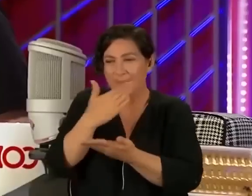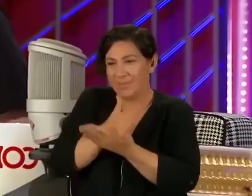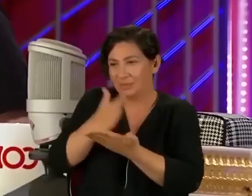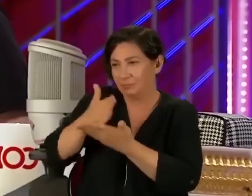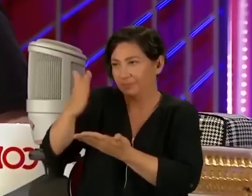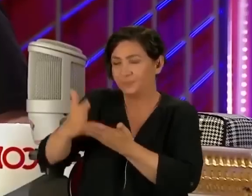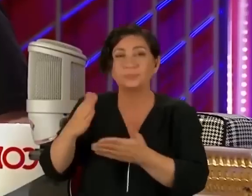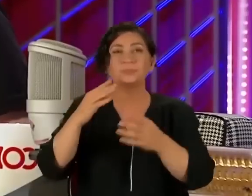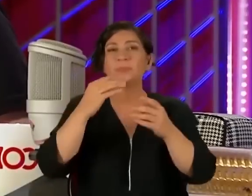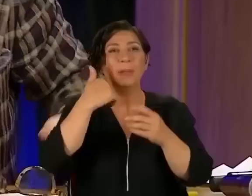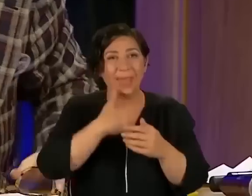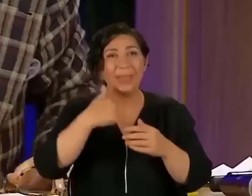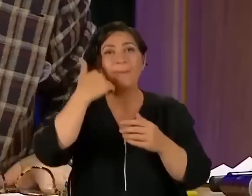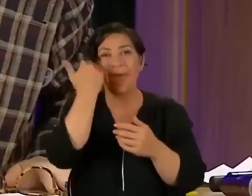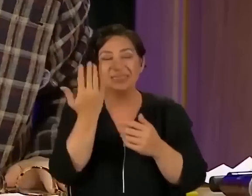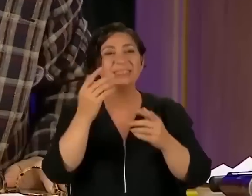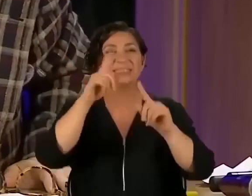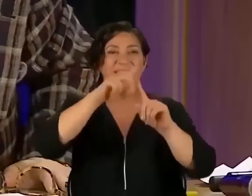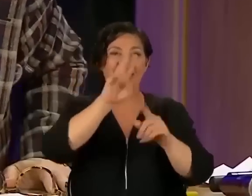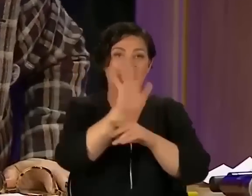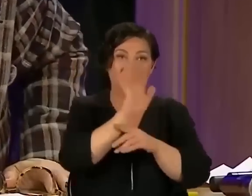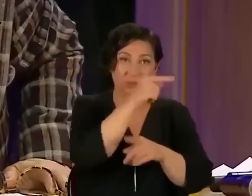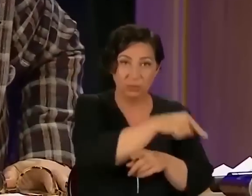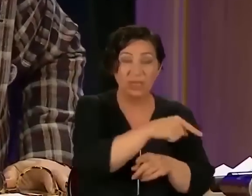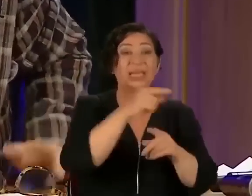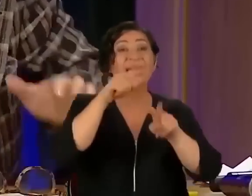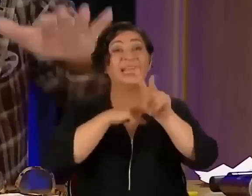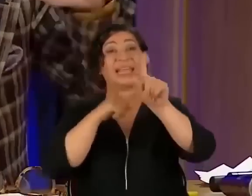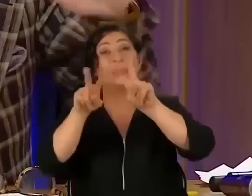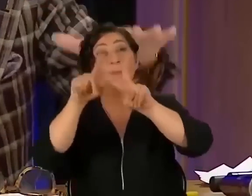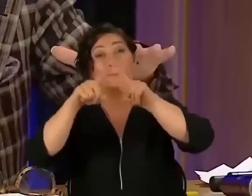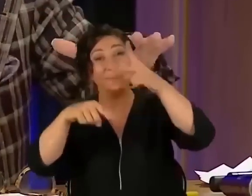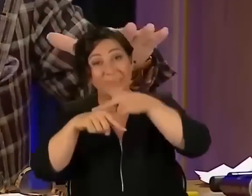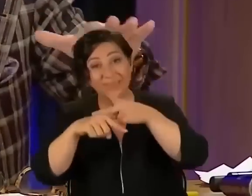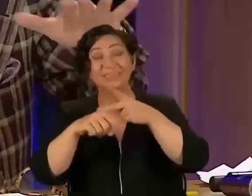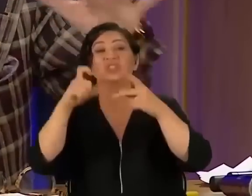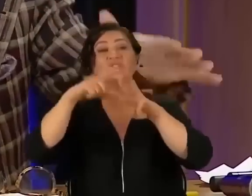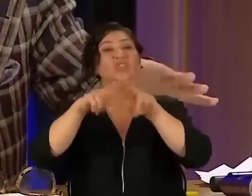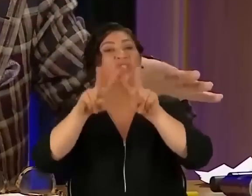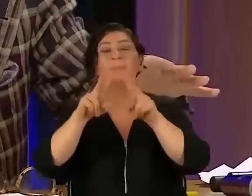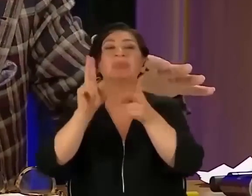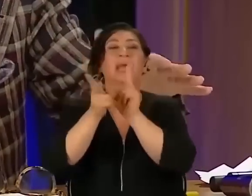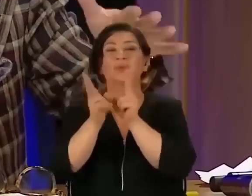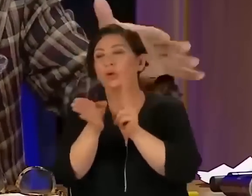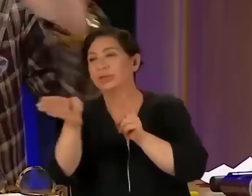ve Beyaz televizyona gittik. Yılmaz ve Cem tiyatroya doğru gittiler. Ve burada bir paylaşım oldu. Ne onlar bizim yaptığımızı yaptı, ne biz